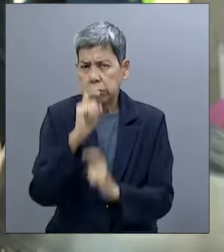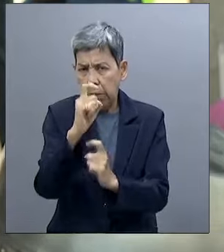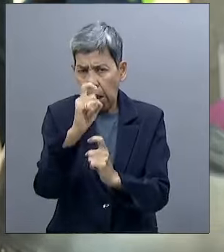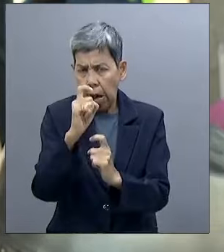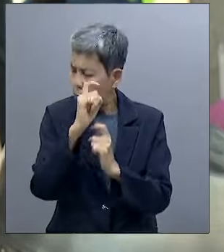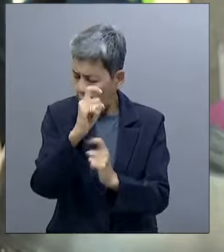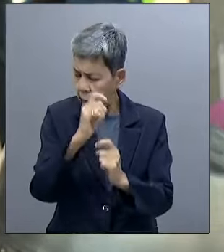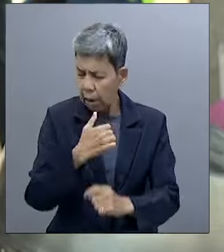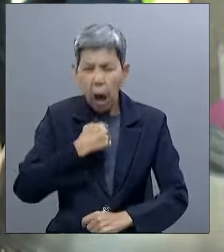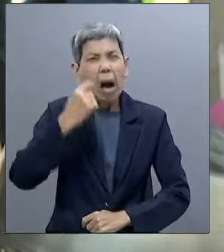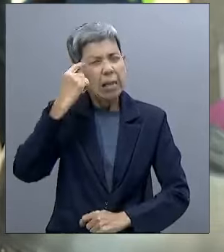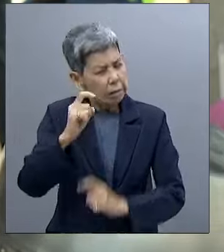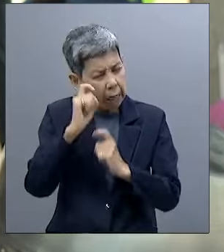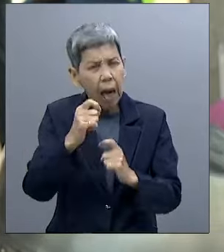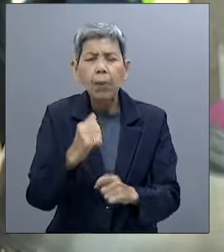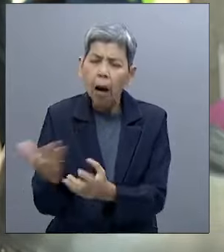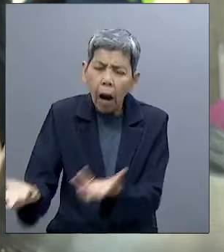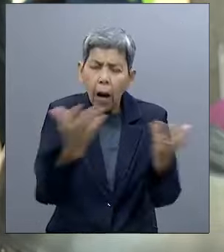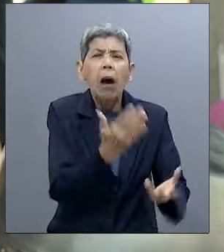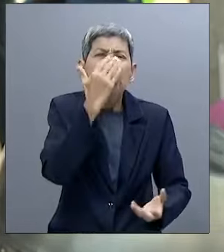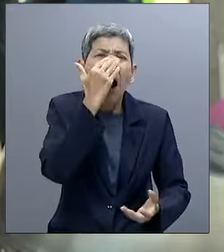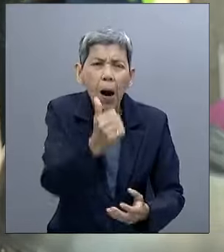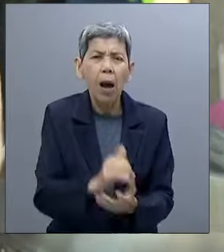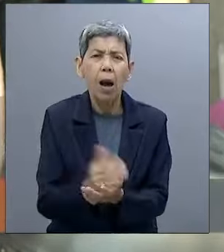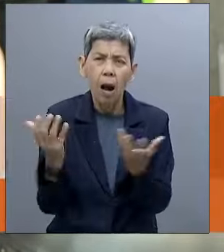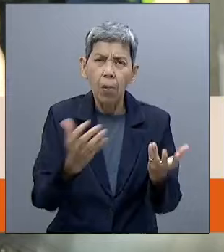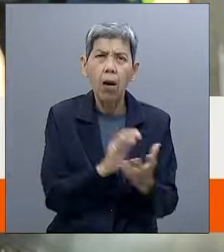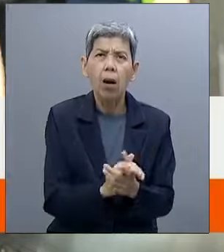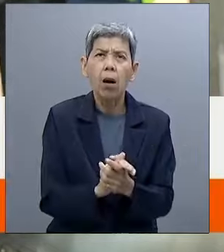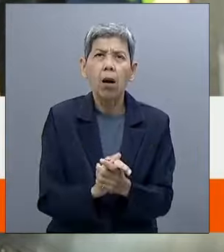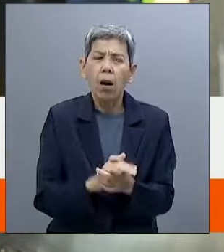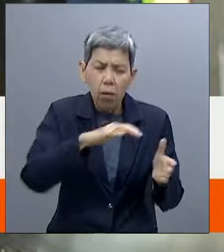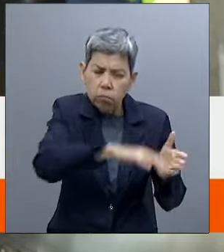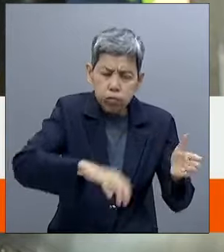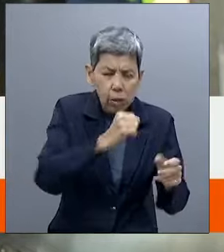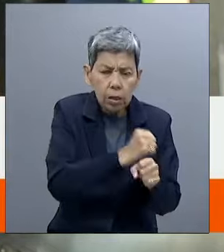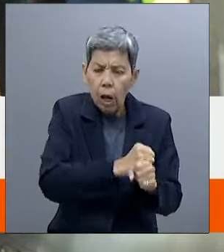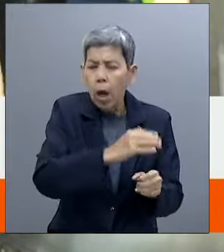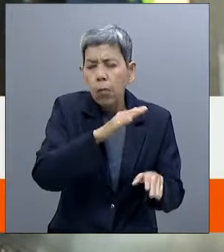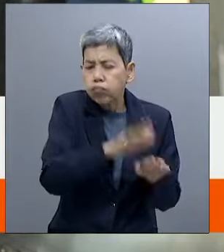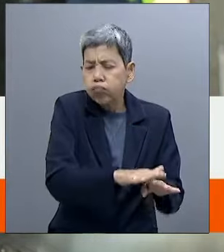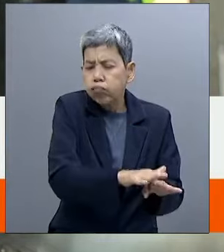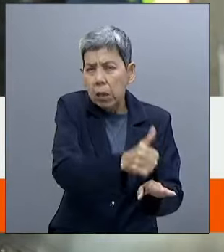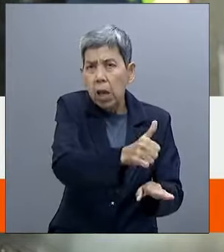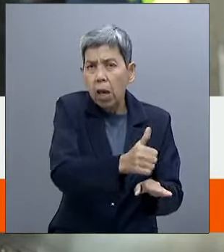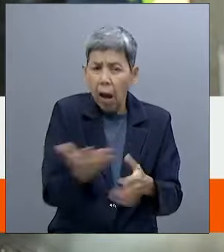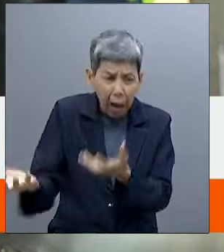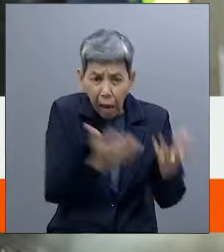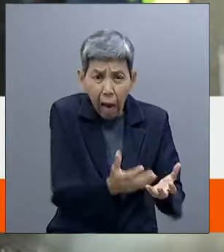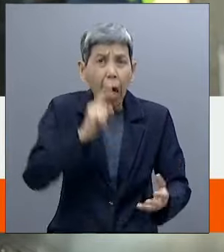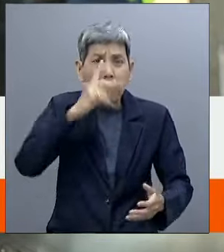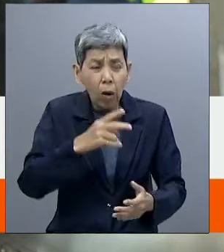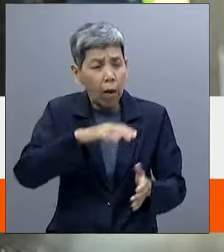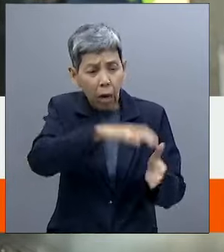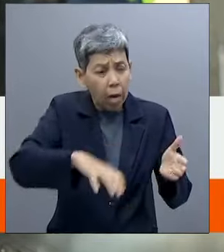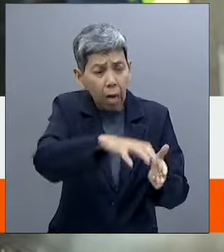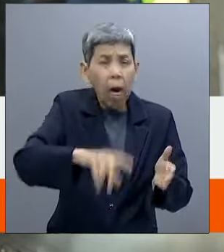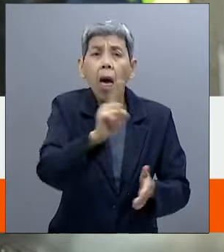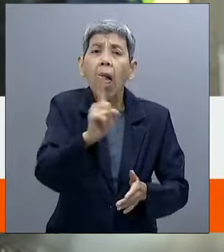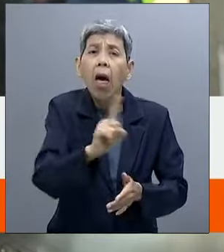ราก็คิดว่ามันอันตรายแล้วก็เอากลับมาเนี่ยอย่างพูดถึงไอ้ที่ไม่ขุดก็ไม่เป็นไรมันก็สนิทเลยใช่ไหมเอามากลับมาอีกมันจะไปฝังตรงไหนมันจะสนิทเหมือนเดิ